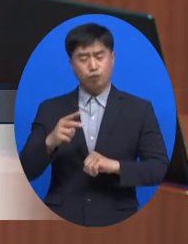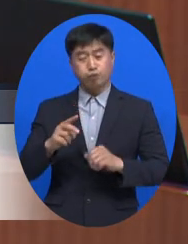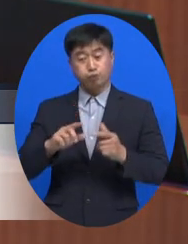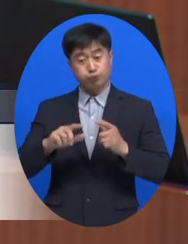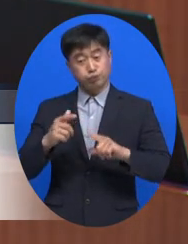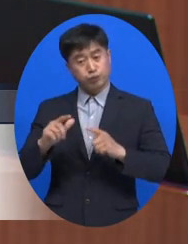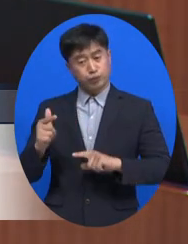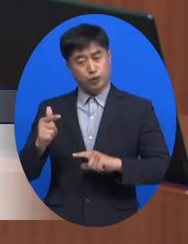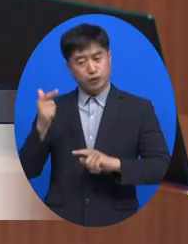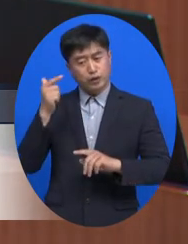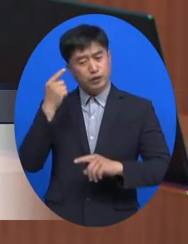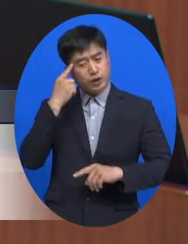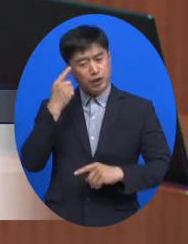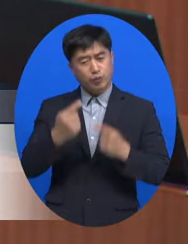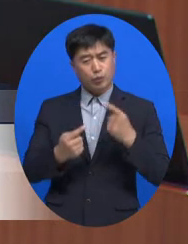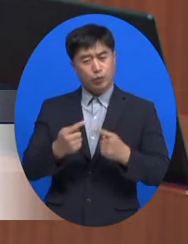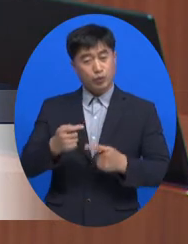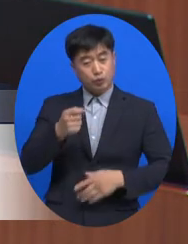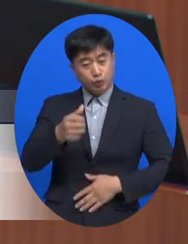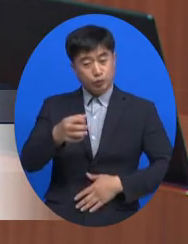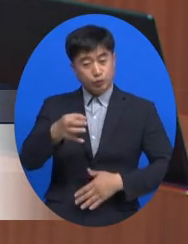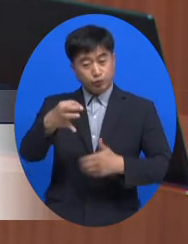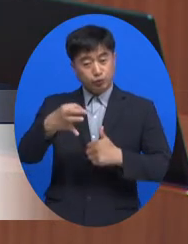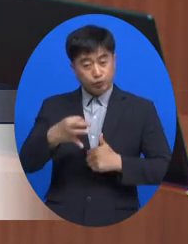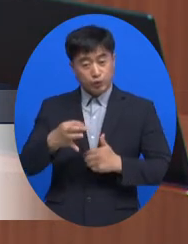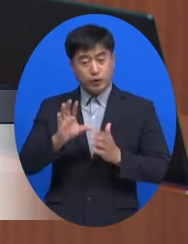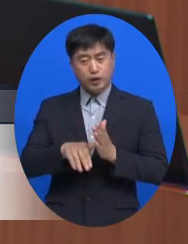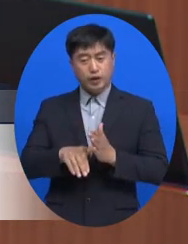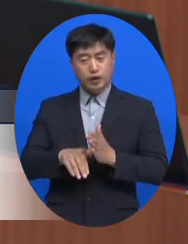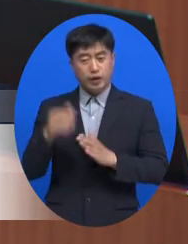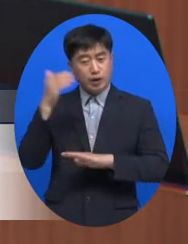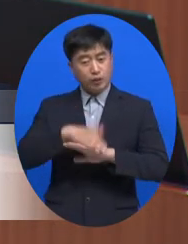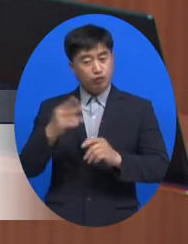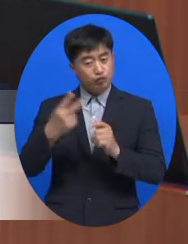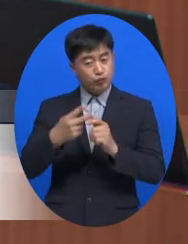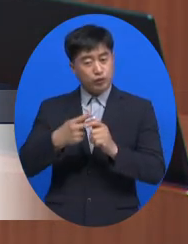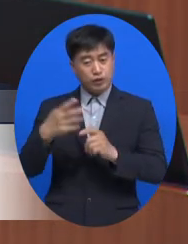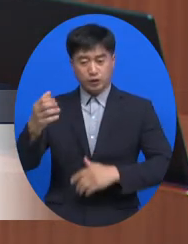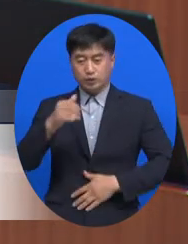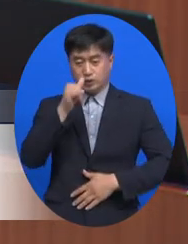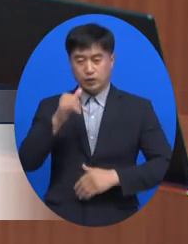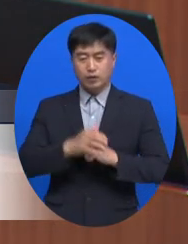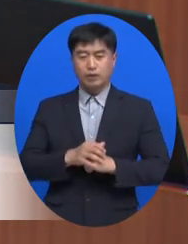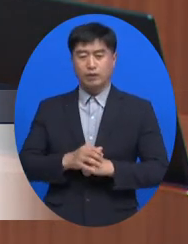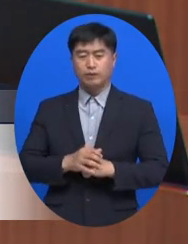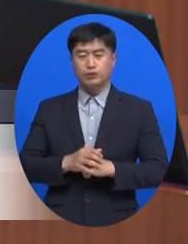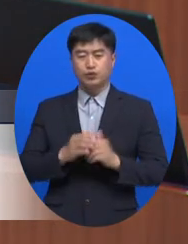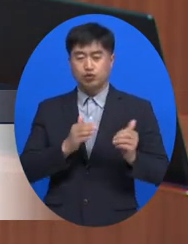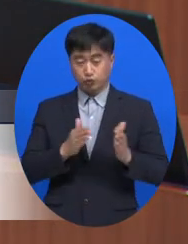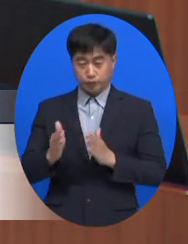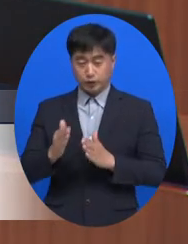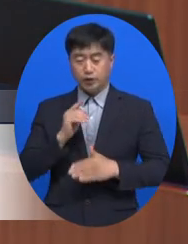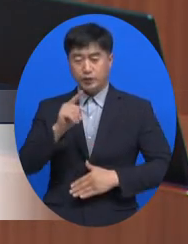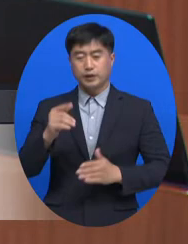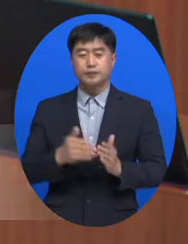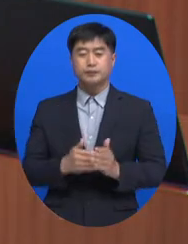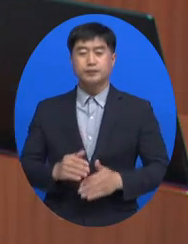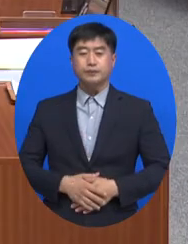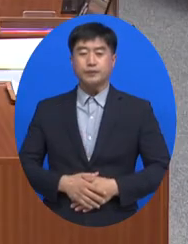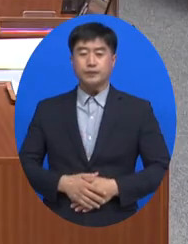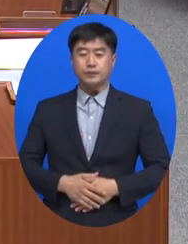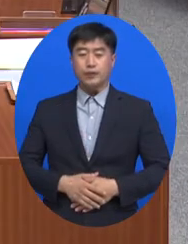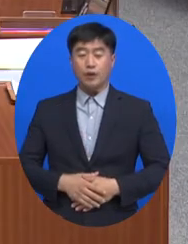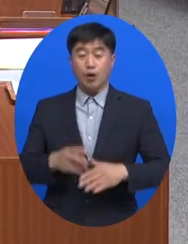그렇지 않거나 또는 예상보다 적은 금액이 있을 때 플랜 B도 우리 경기도가 갖고 있으면서 만전을 기할 생각이다는 말씀을